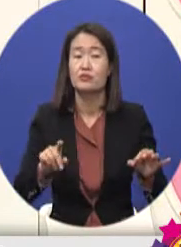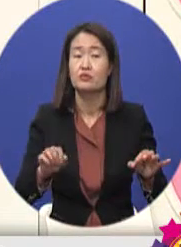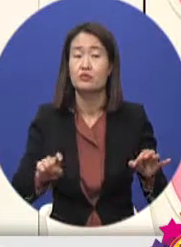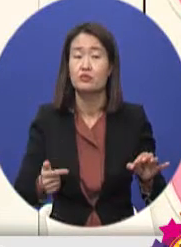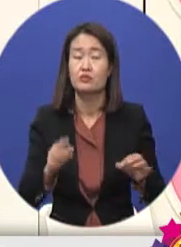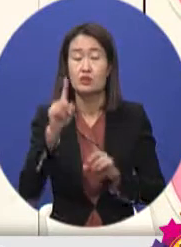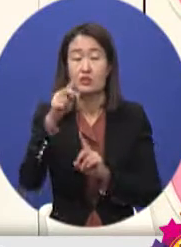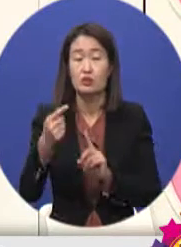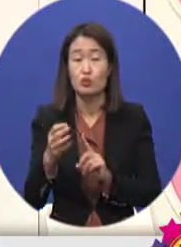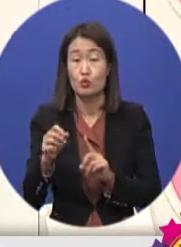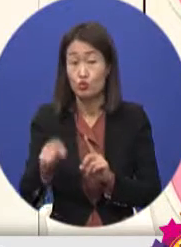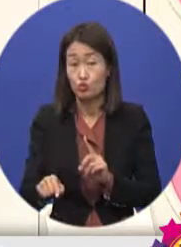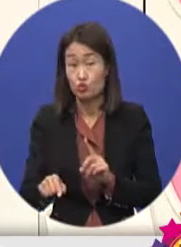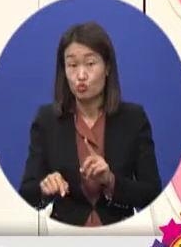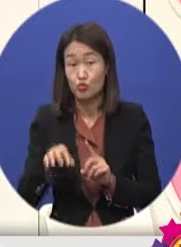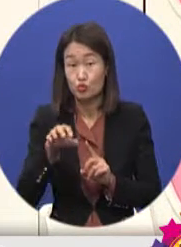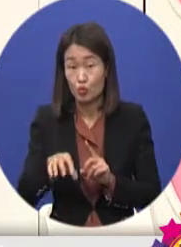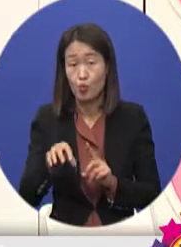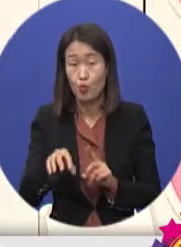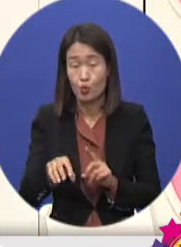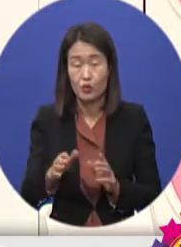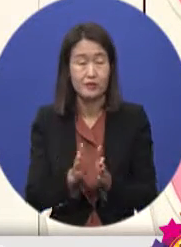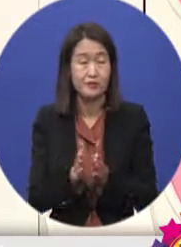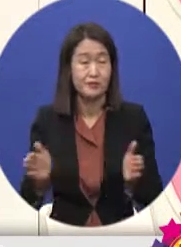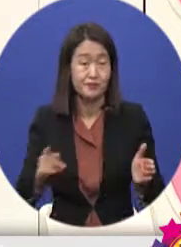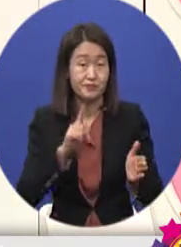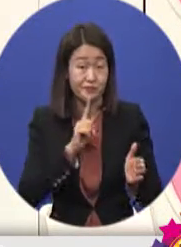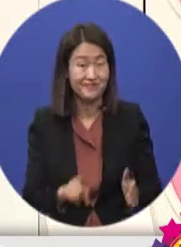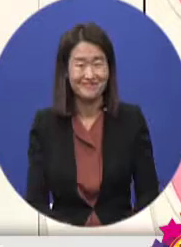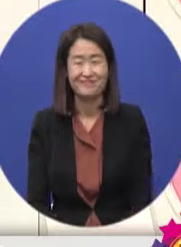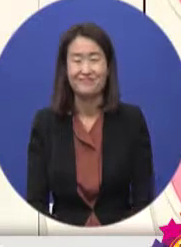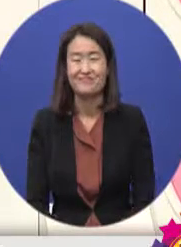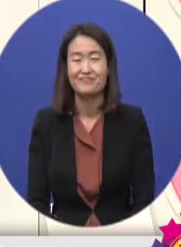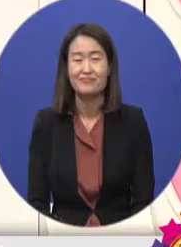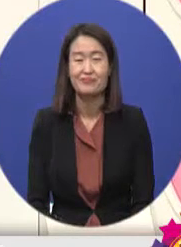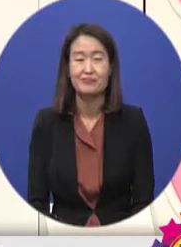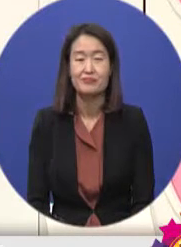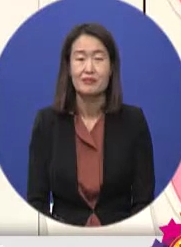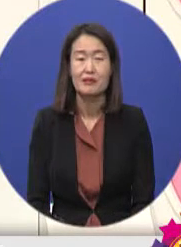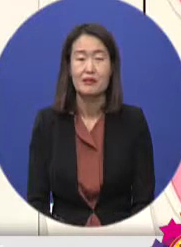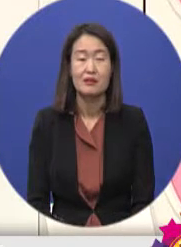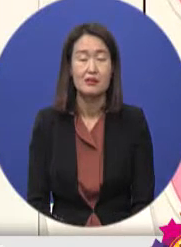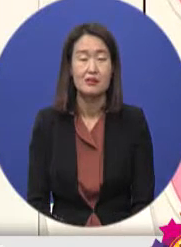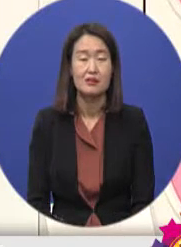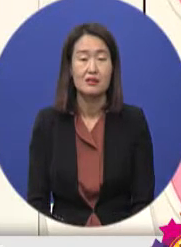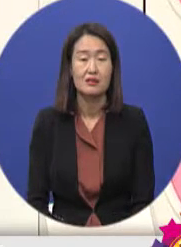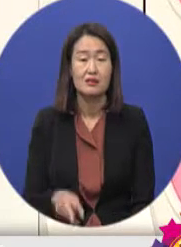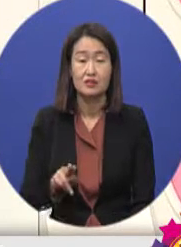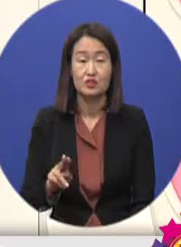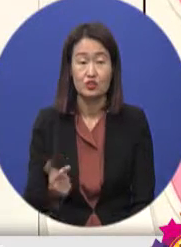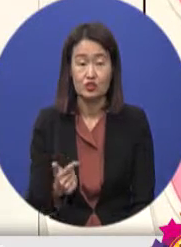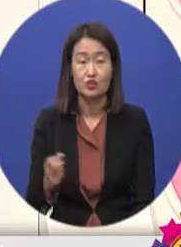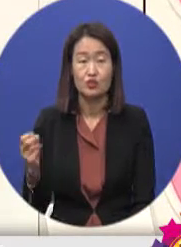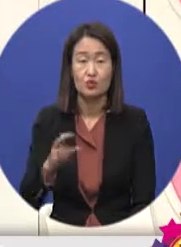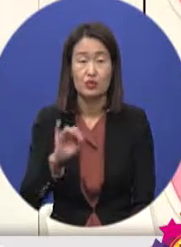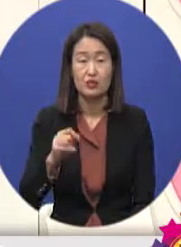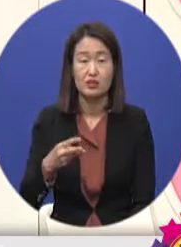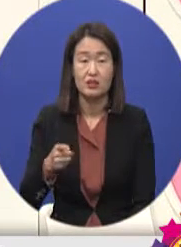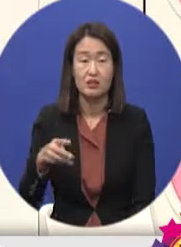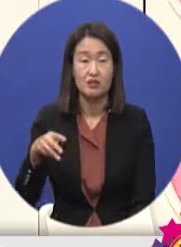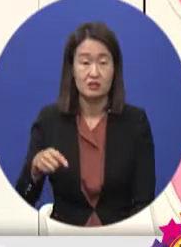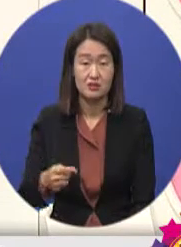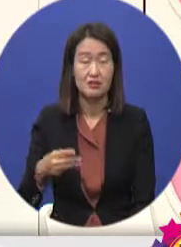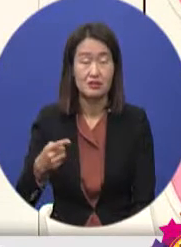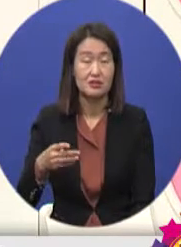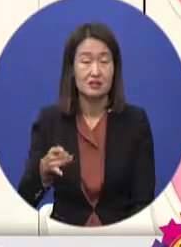무대의 서울 나눔 콘서트가 열릴 예정입니다. 아, 션과